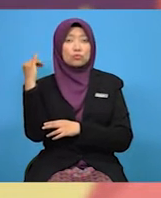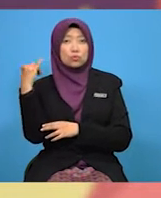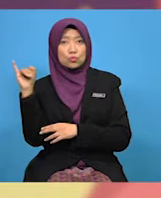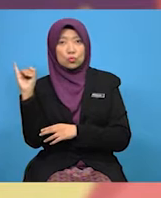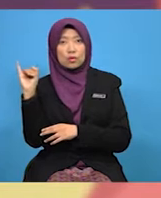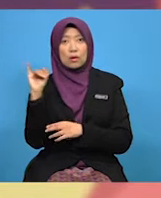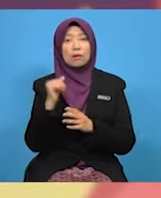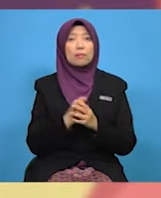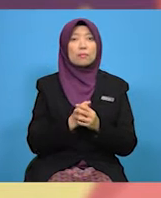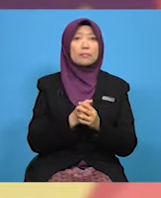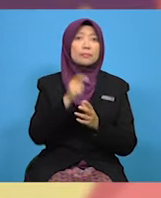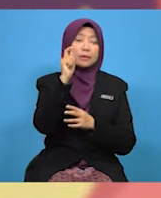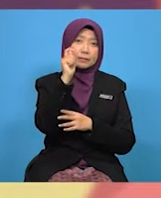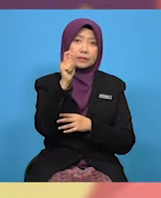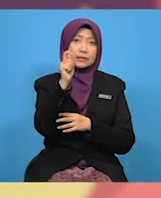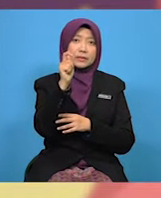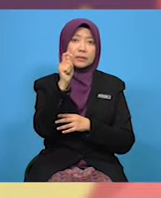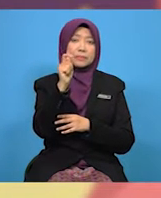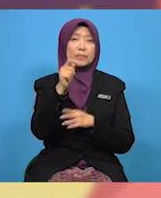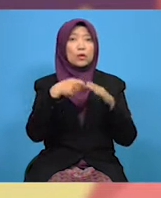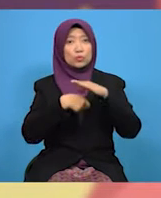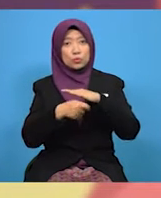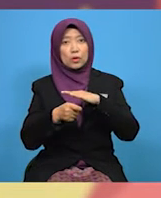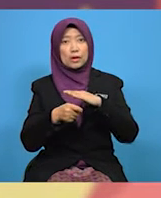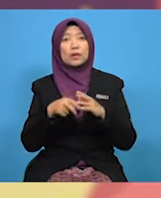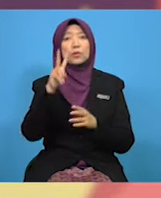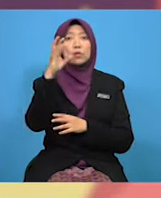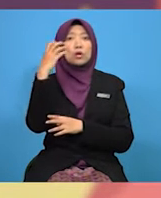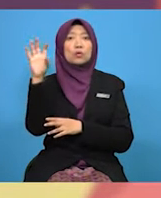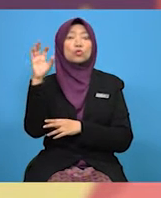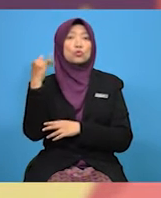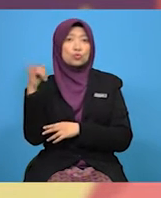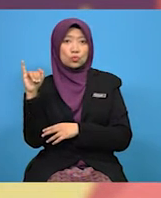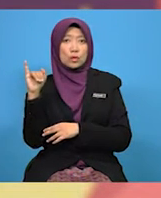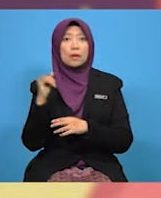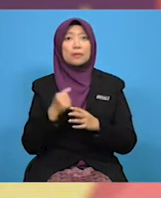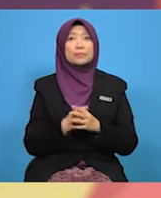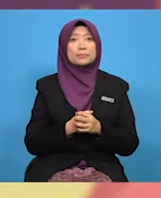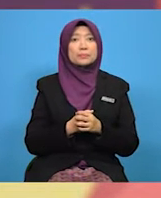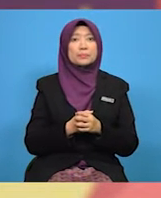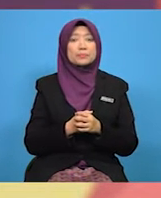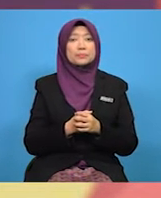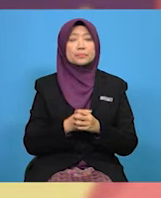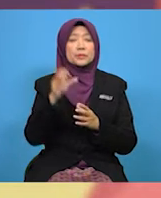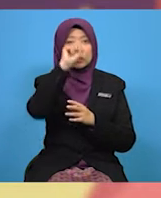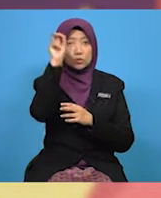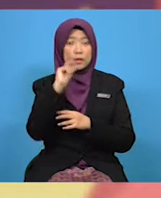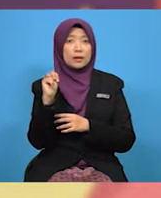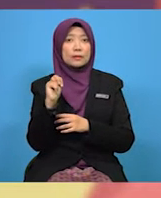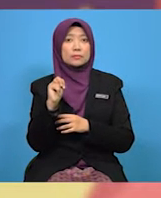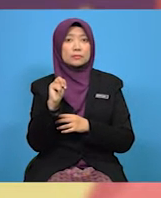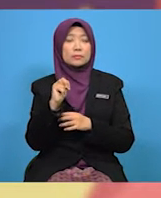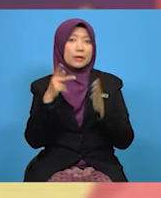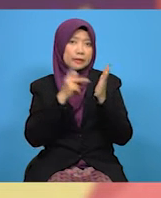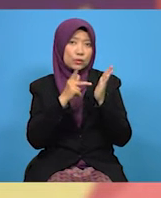500000000 Danti yaitu Cukai 200juta soalnya